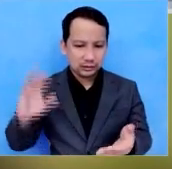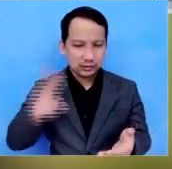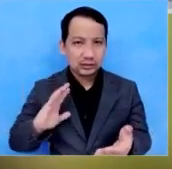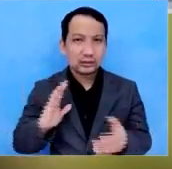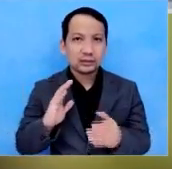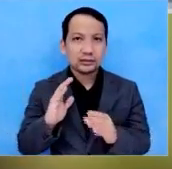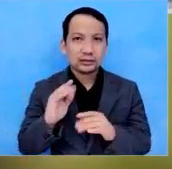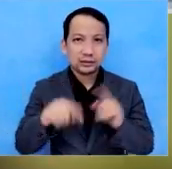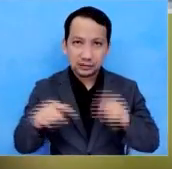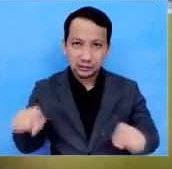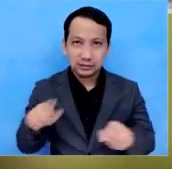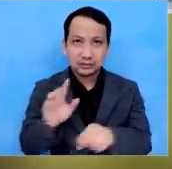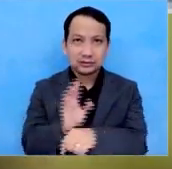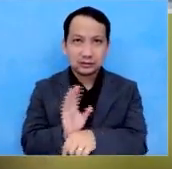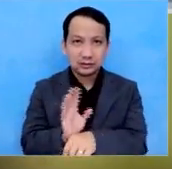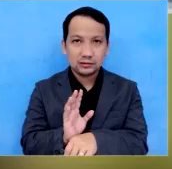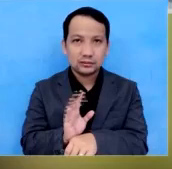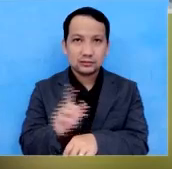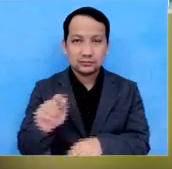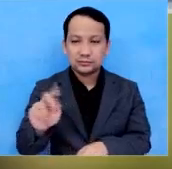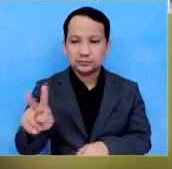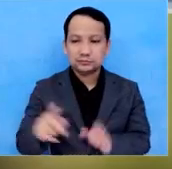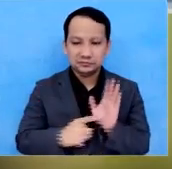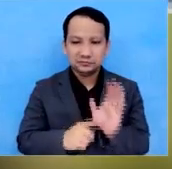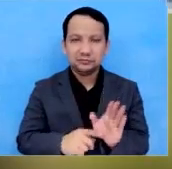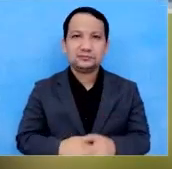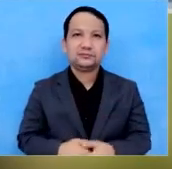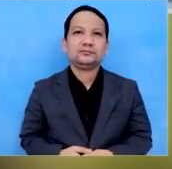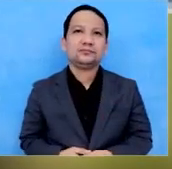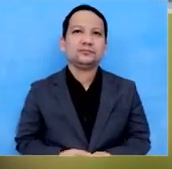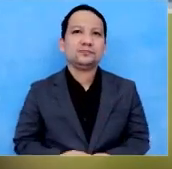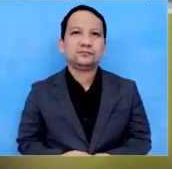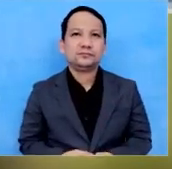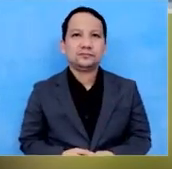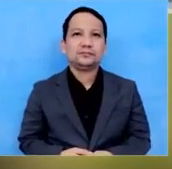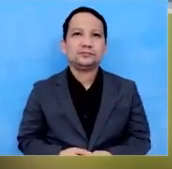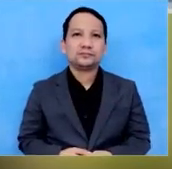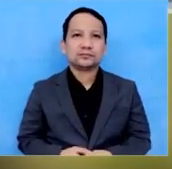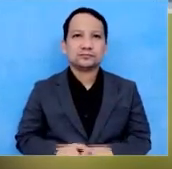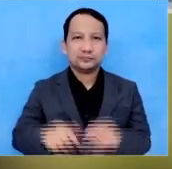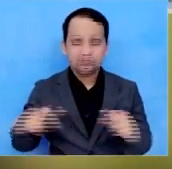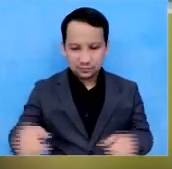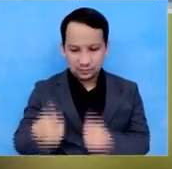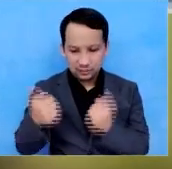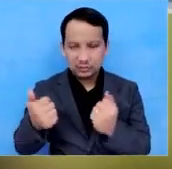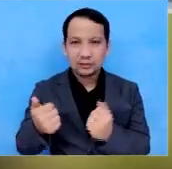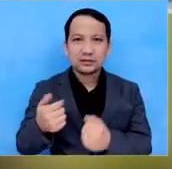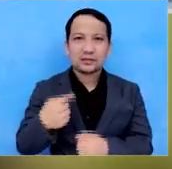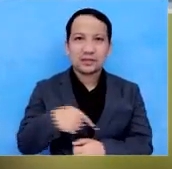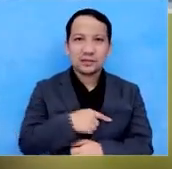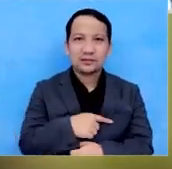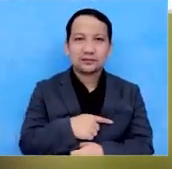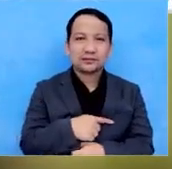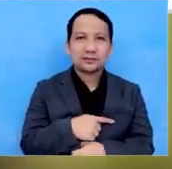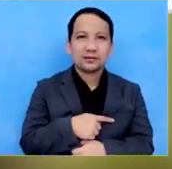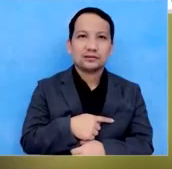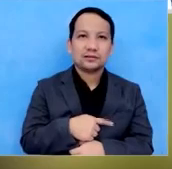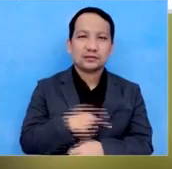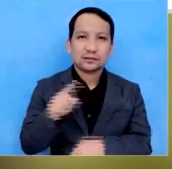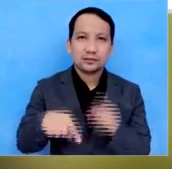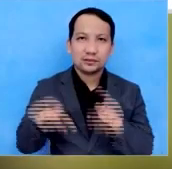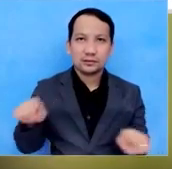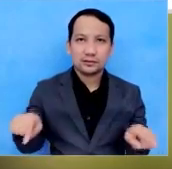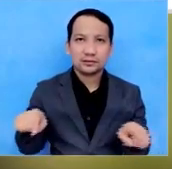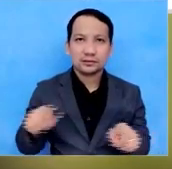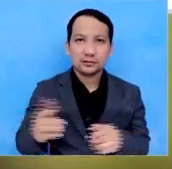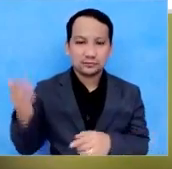iba't ibang pelikula, pati TV show? Well, challenging po siya kasi different siya dun sa past